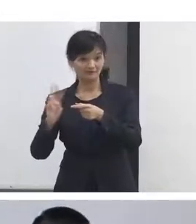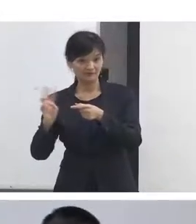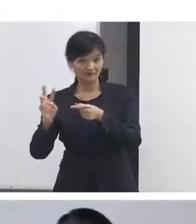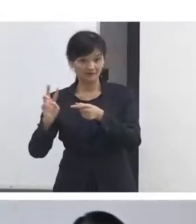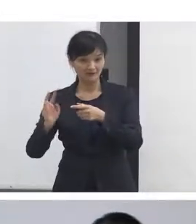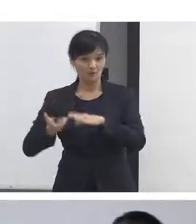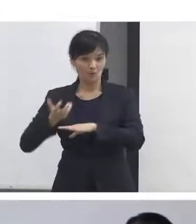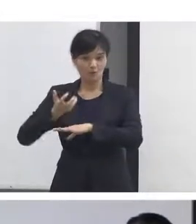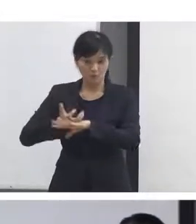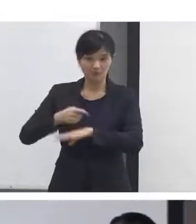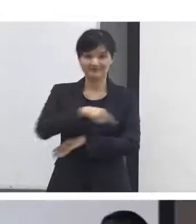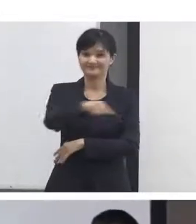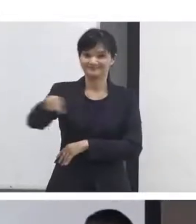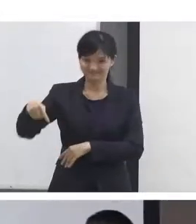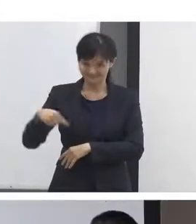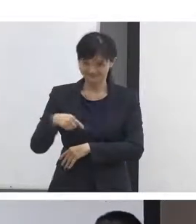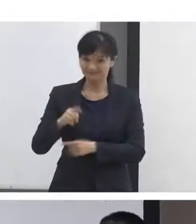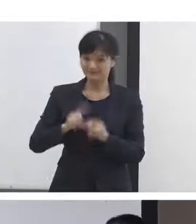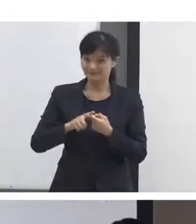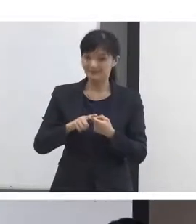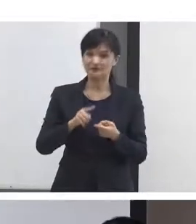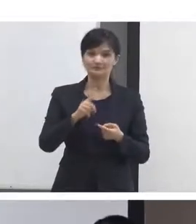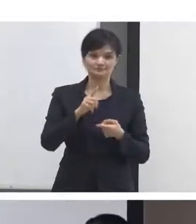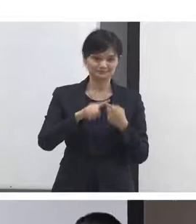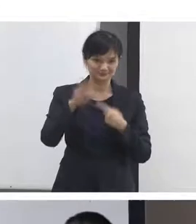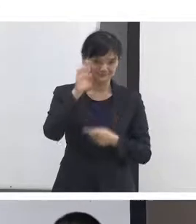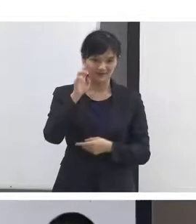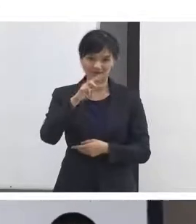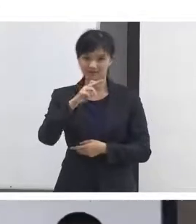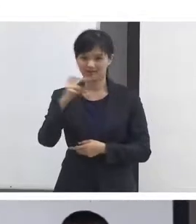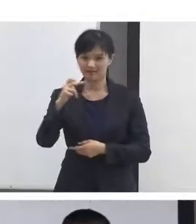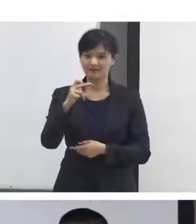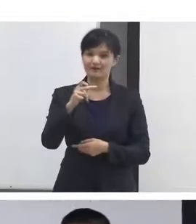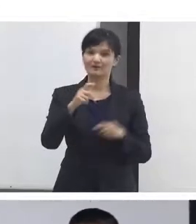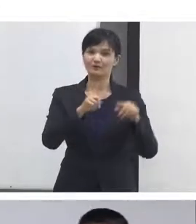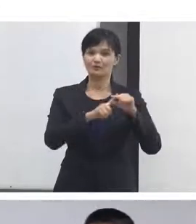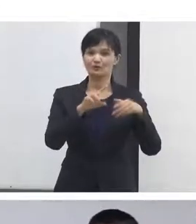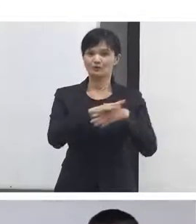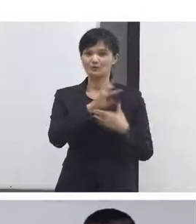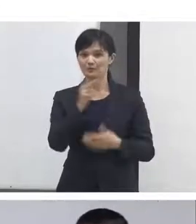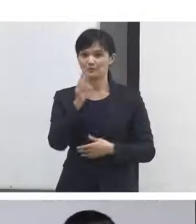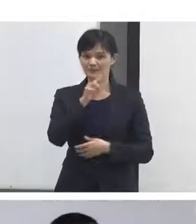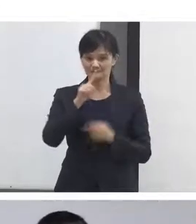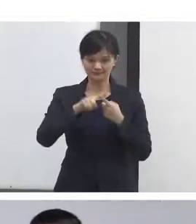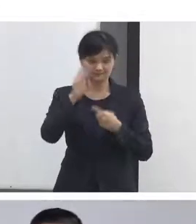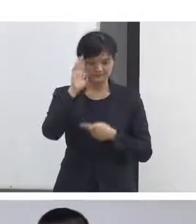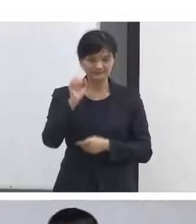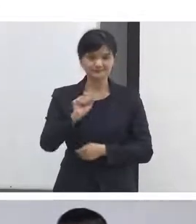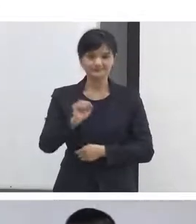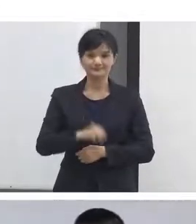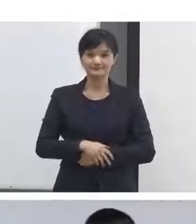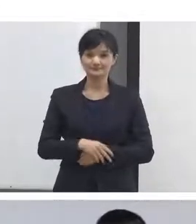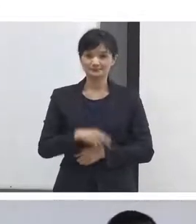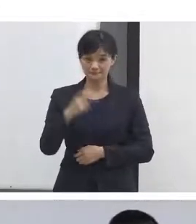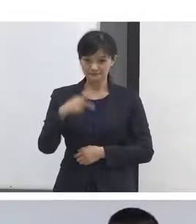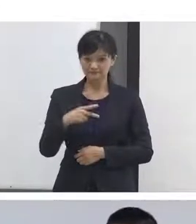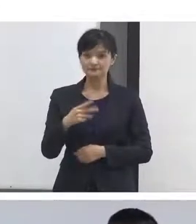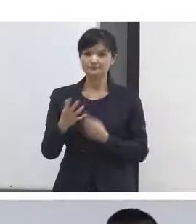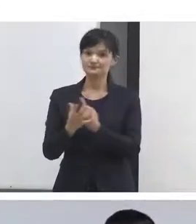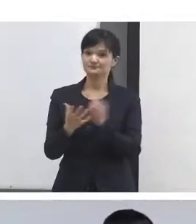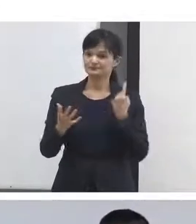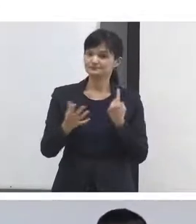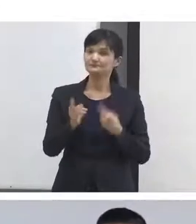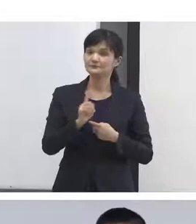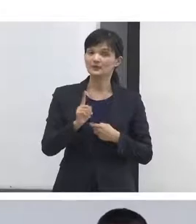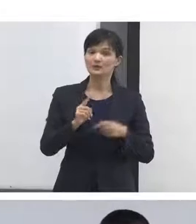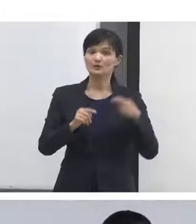the GovZero contributor、哦、对不起，我又华英兑换了、哦、或者是呢，你干脆把自己抽离，这样的讲法怎么样呢？就直接说